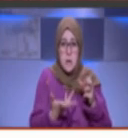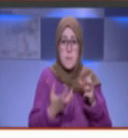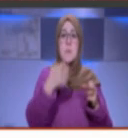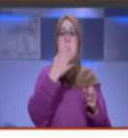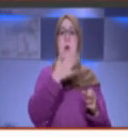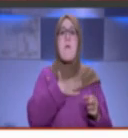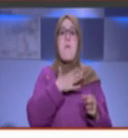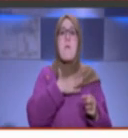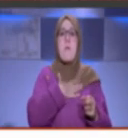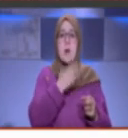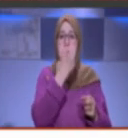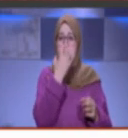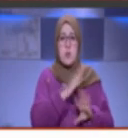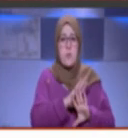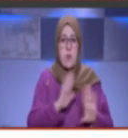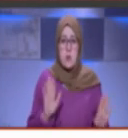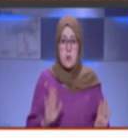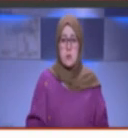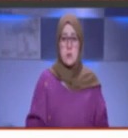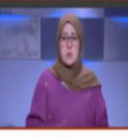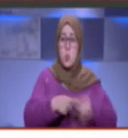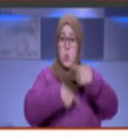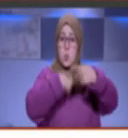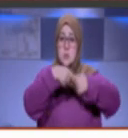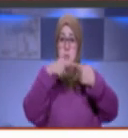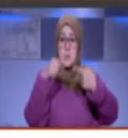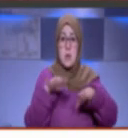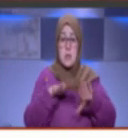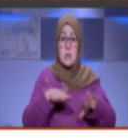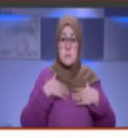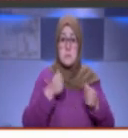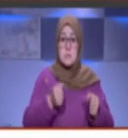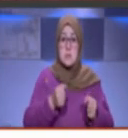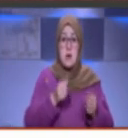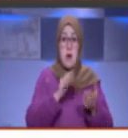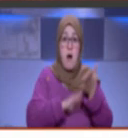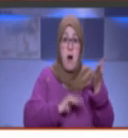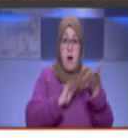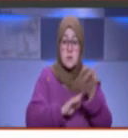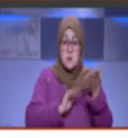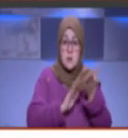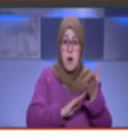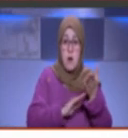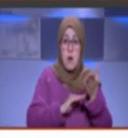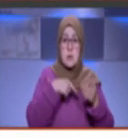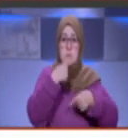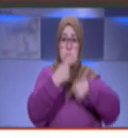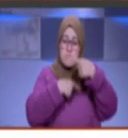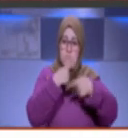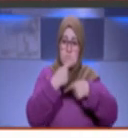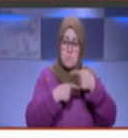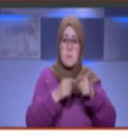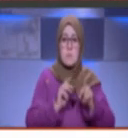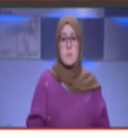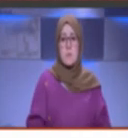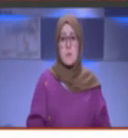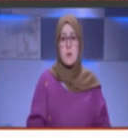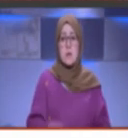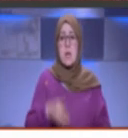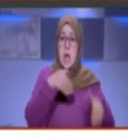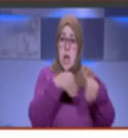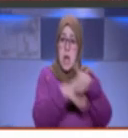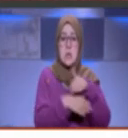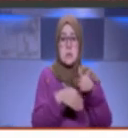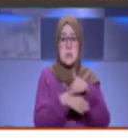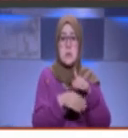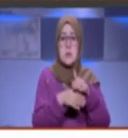الامراض، واذا استمر الامر على هذا فسوف يكون الامر عده ايام وهيخرج وهيكون يستمر العزل بتاعه الى ان